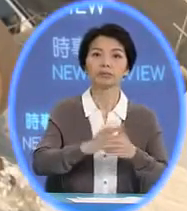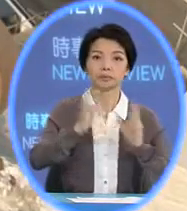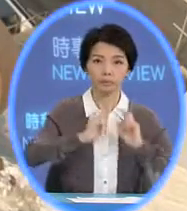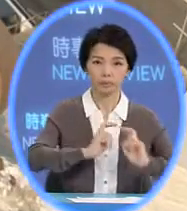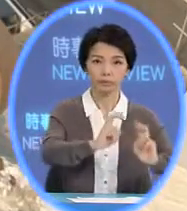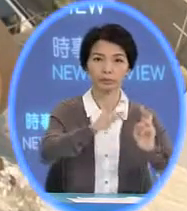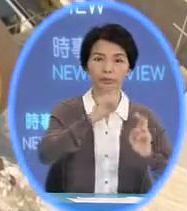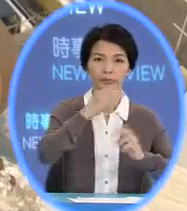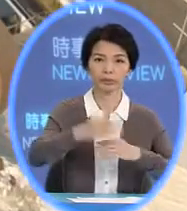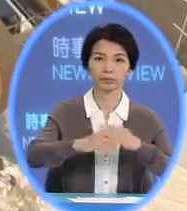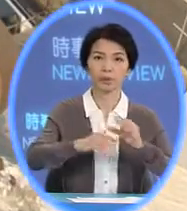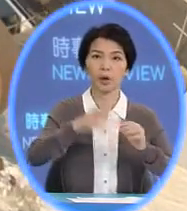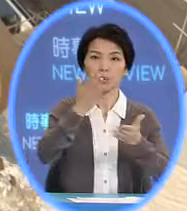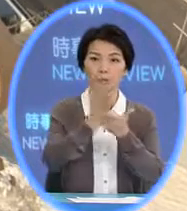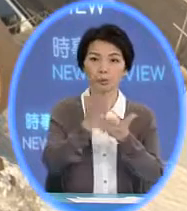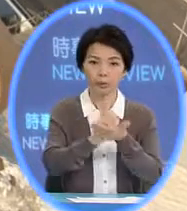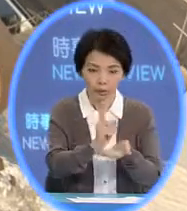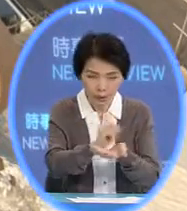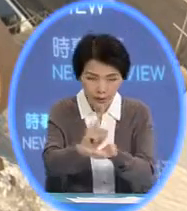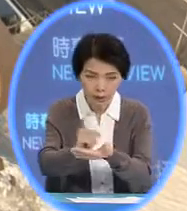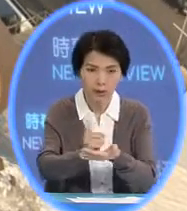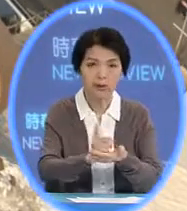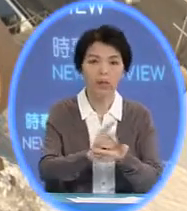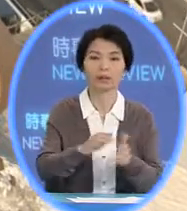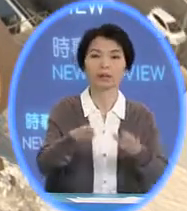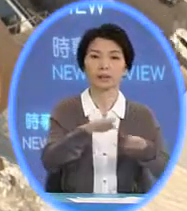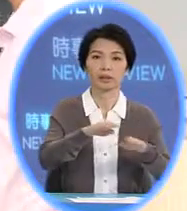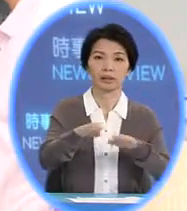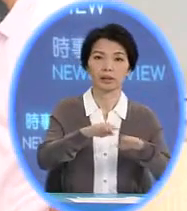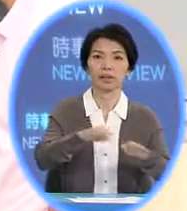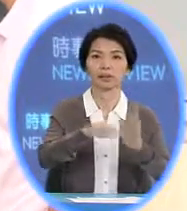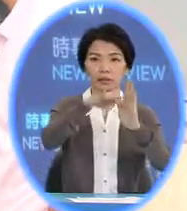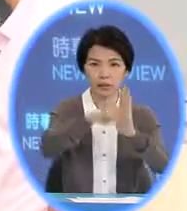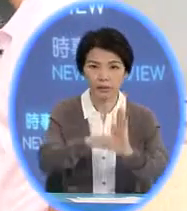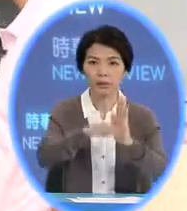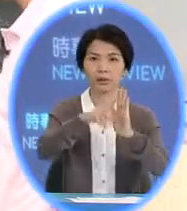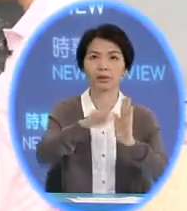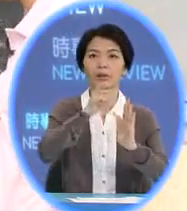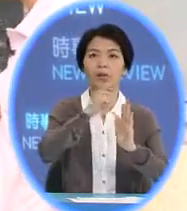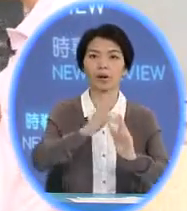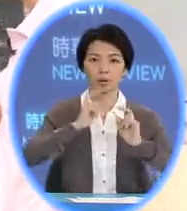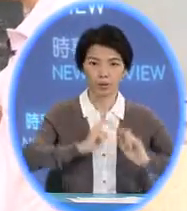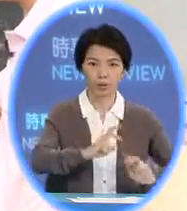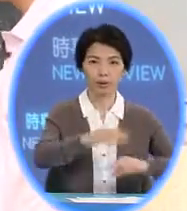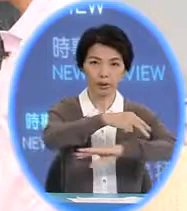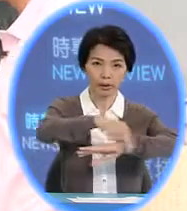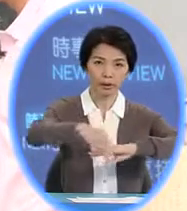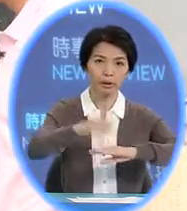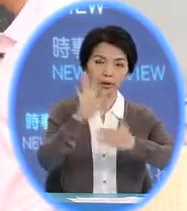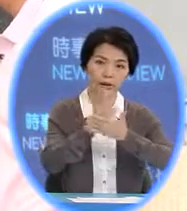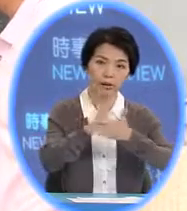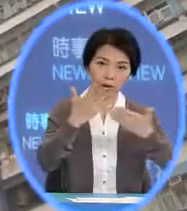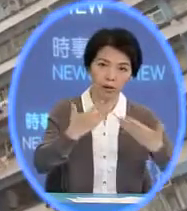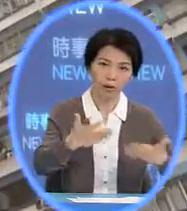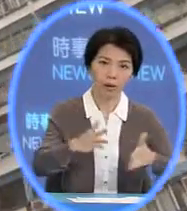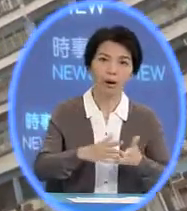厦安装了不同的仪器，以监测大厦的震动和沉降幅度。当年是由港铁安装，几年过去，戚振华没有